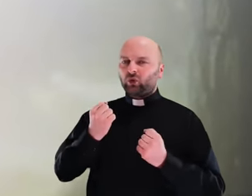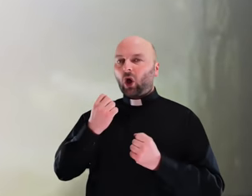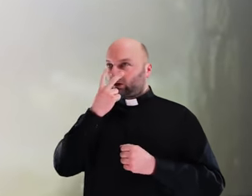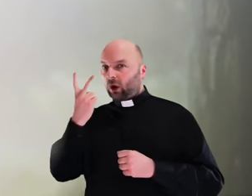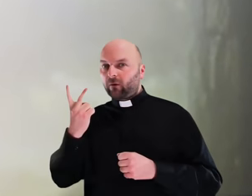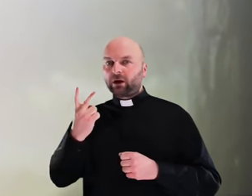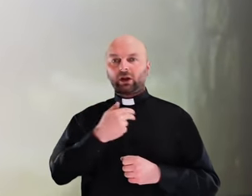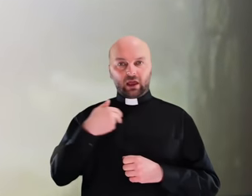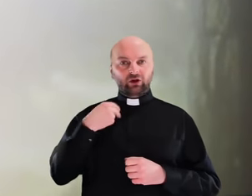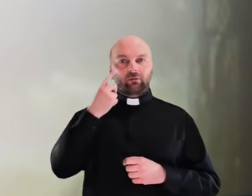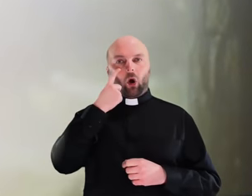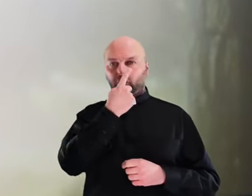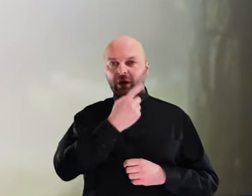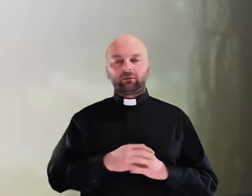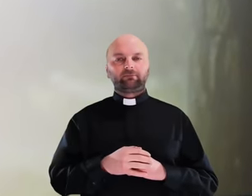naszym wzrokiem.